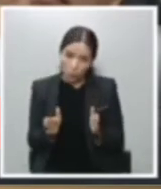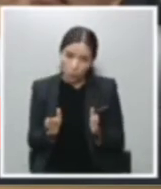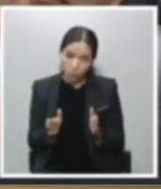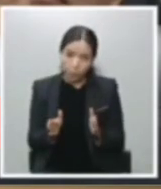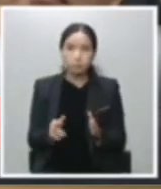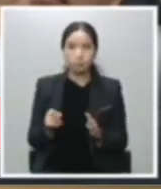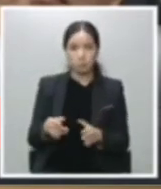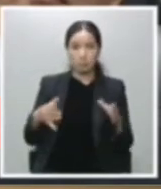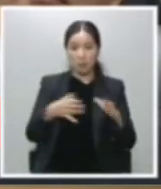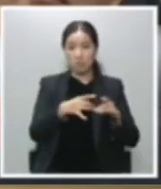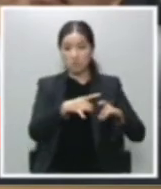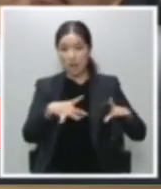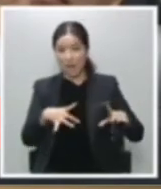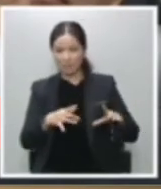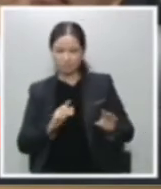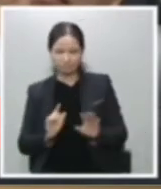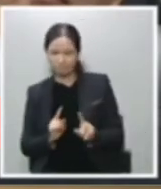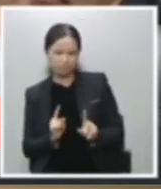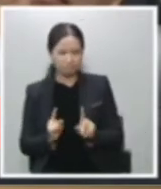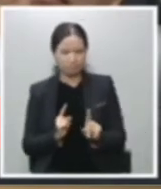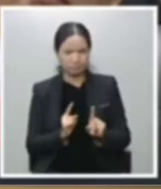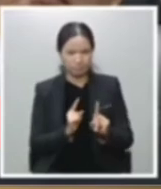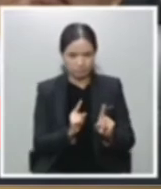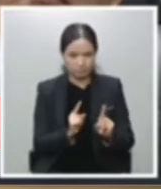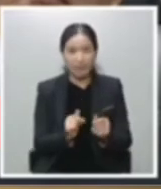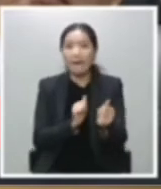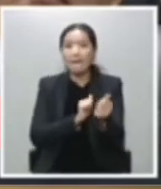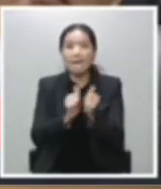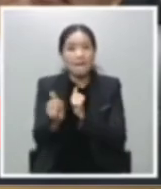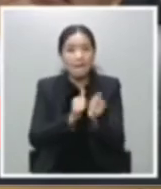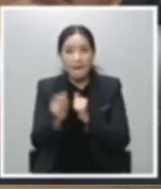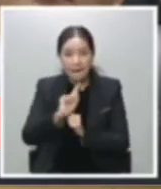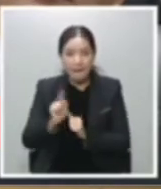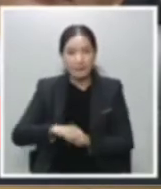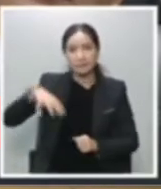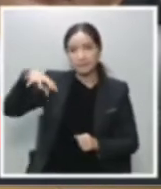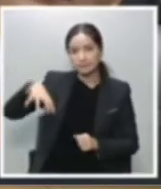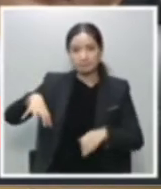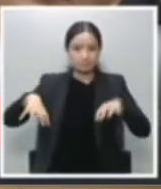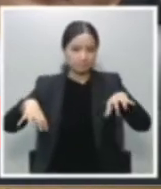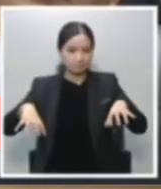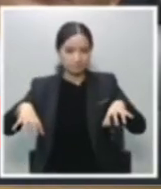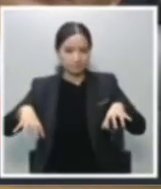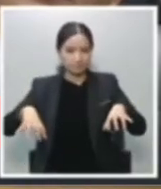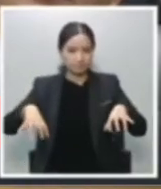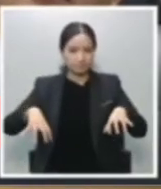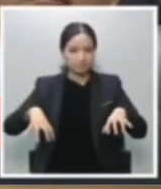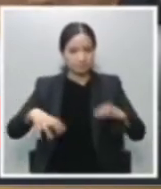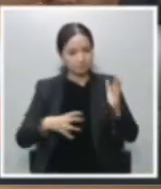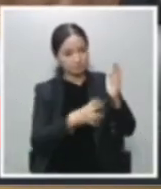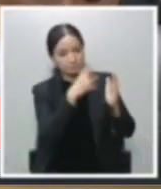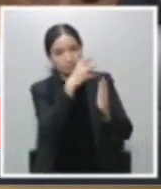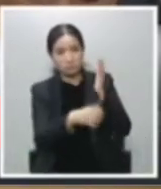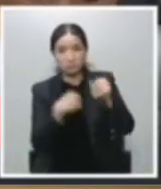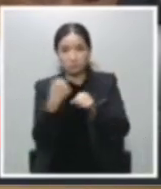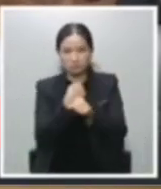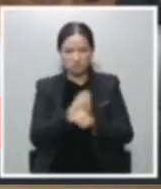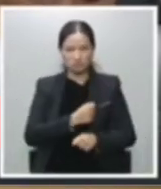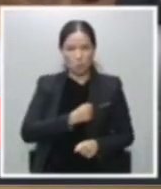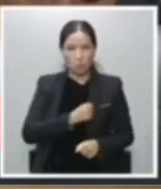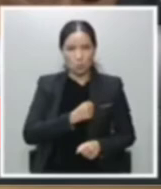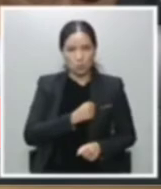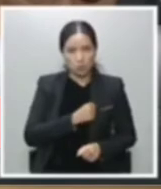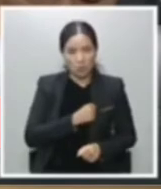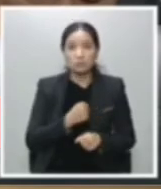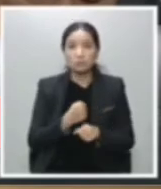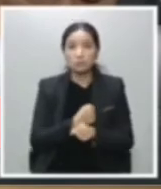ครับทหารอดทนเนี่ยเขามีการแข่งกันในระหว่างกองทัพในระหว่างแม่ทัพภาคมีการฝึกมีการทรหด